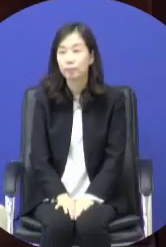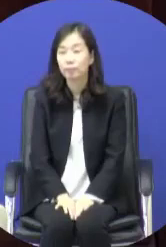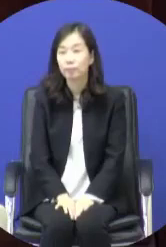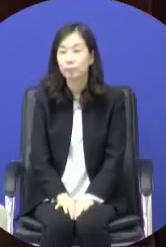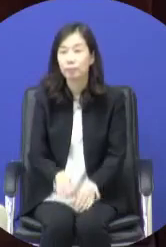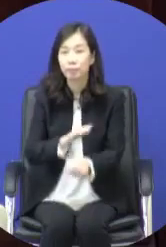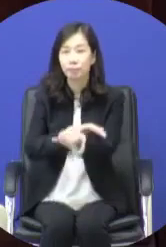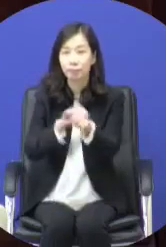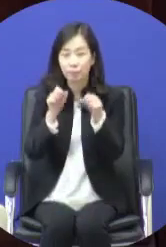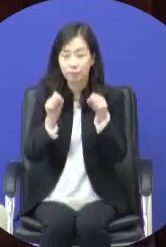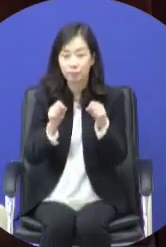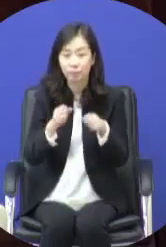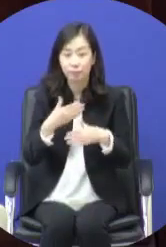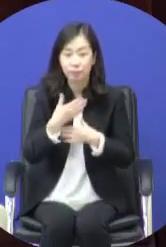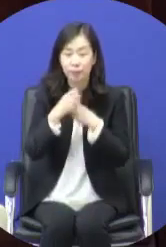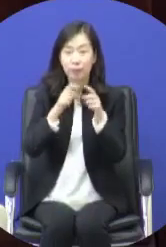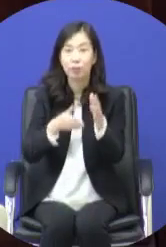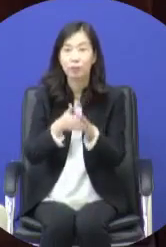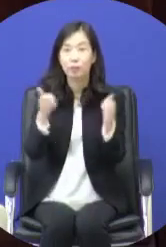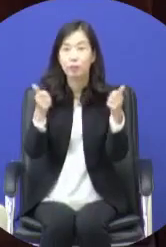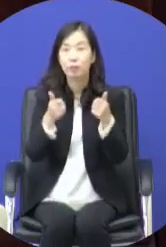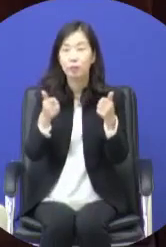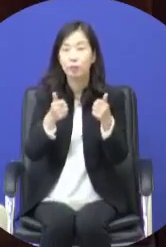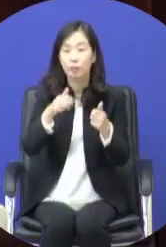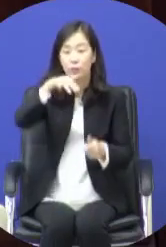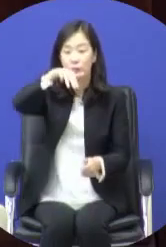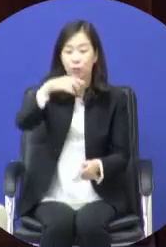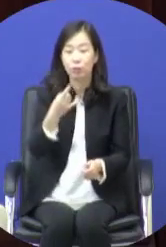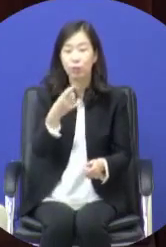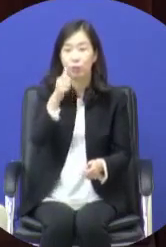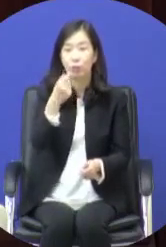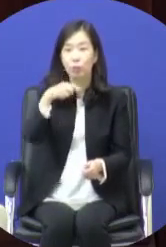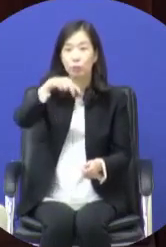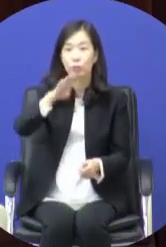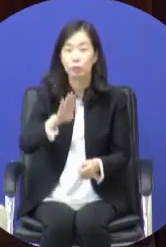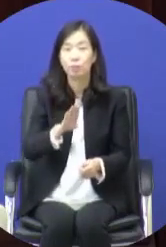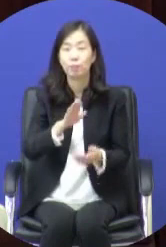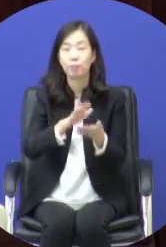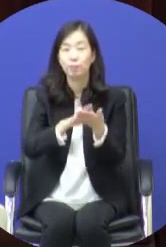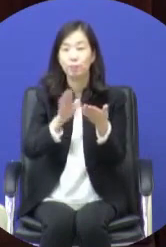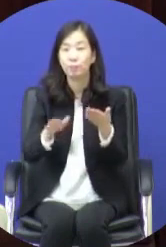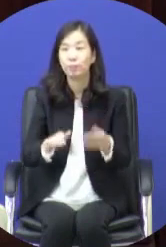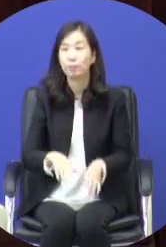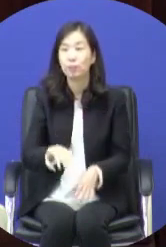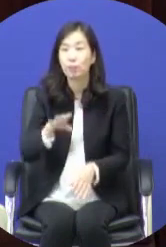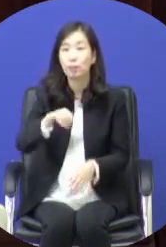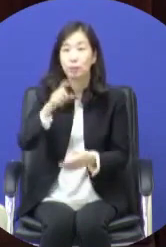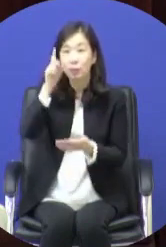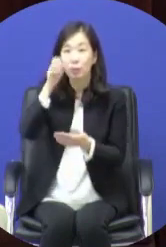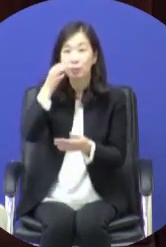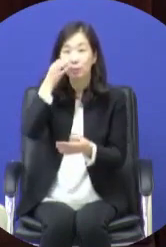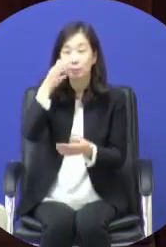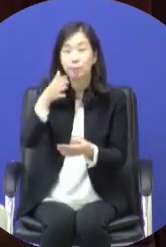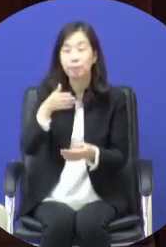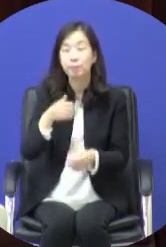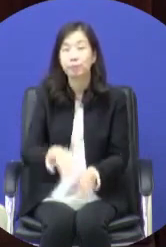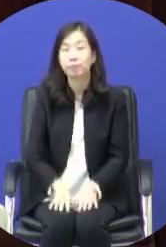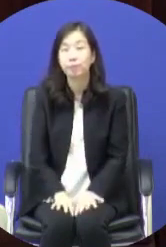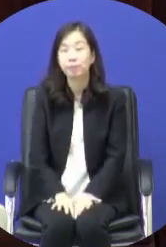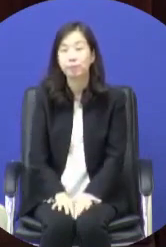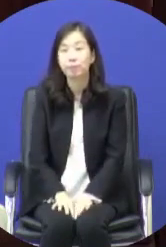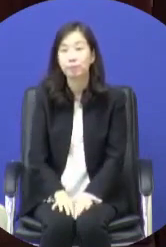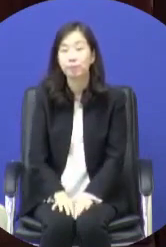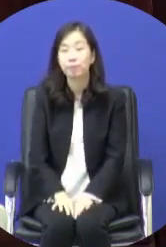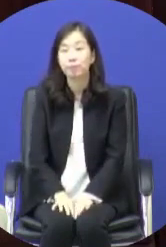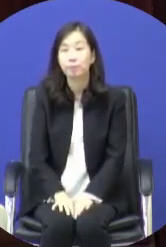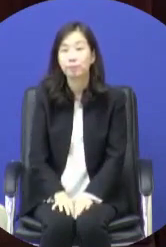네, 안녕하십니까. 안성시의회 의원 최호섭입니다. 자, 우리 먼저 좀 사진을 좀 봐주시기 바랍니다.